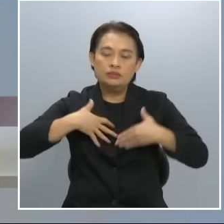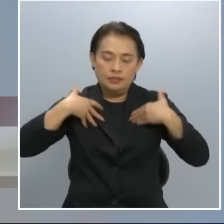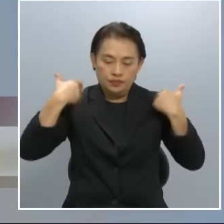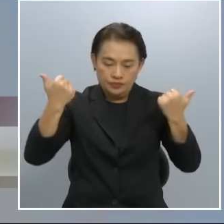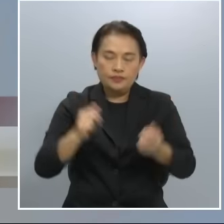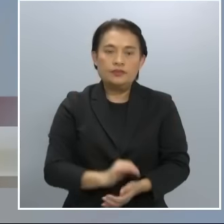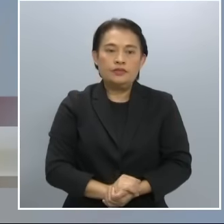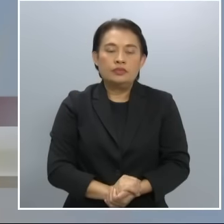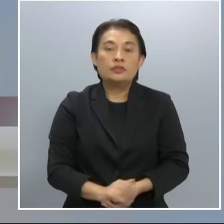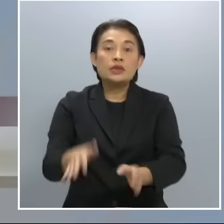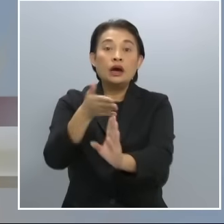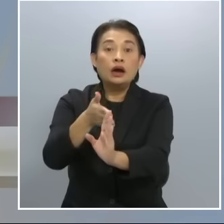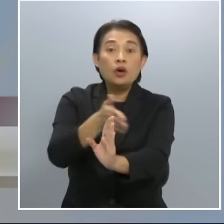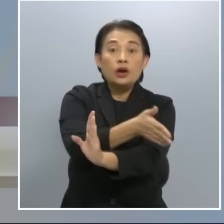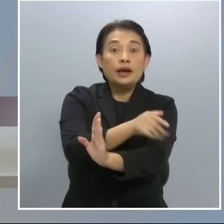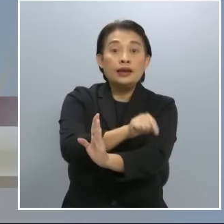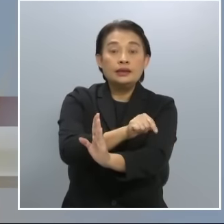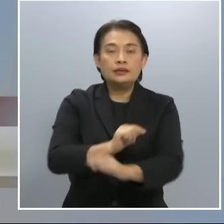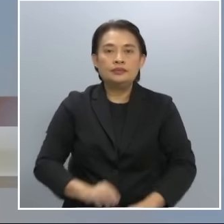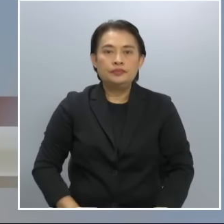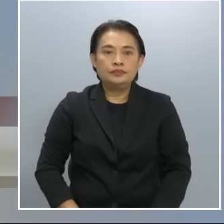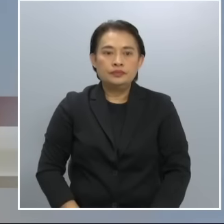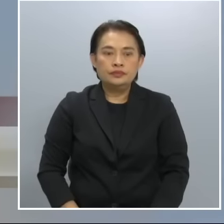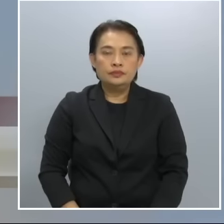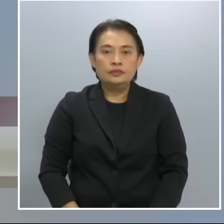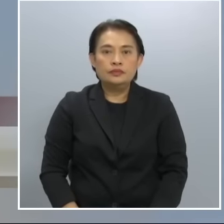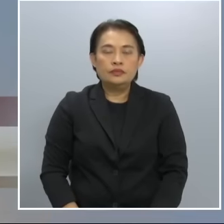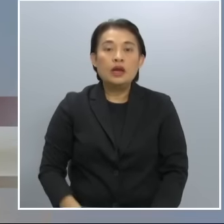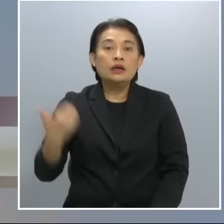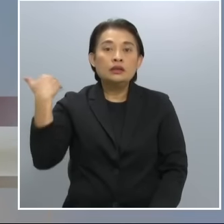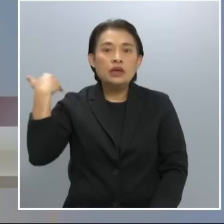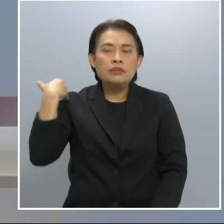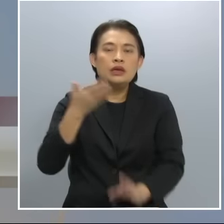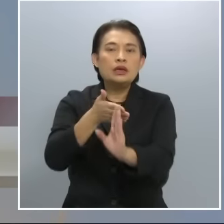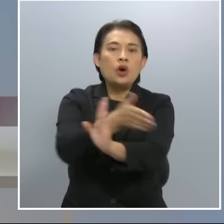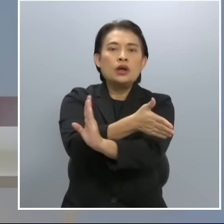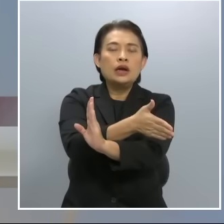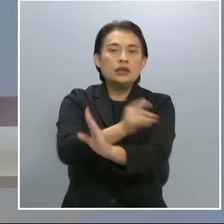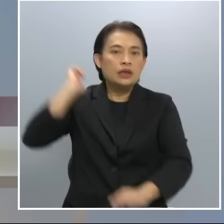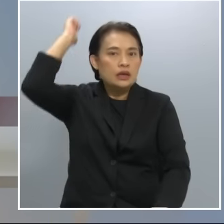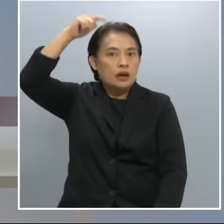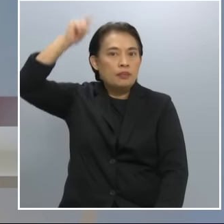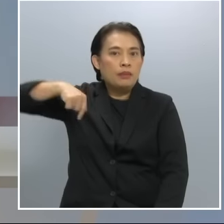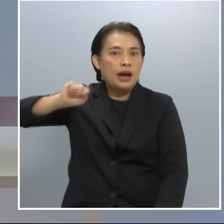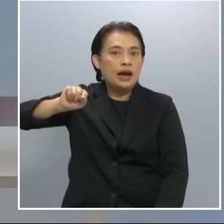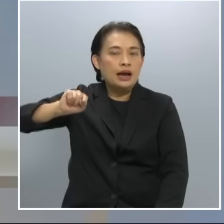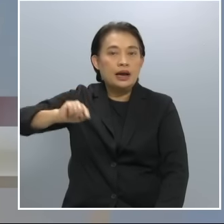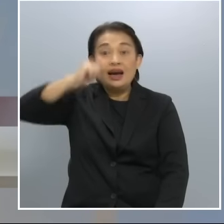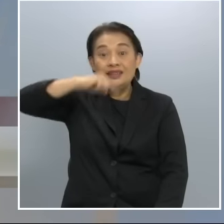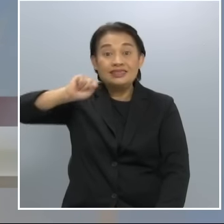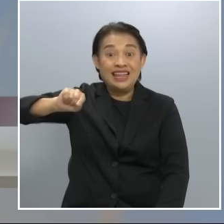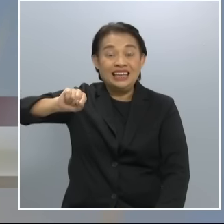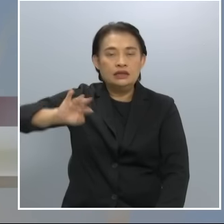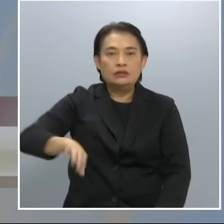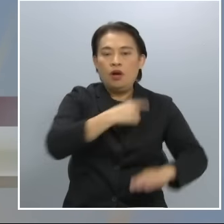ก่อนหน้านี้เคยมีกรณีที่ฝั่งเมียนมาเอาเครื่องบินข้ามเข้ามาเพื่อจะ